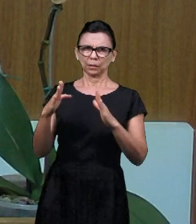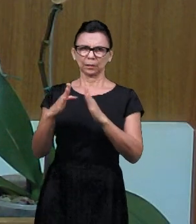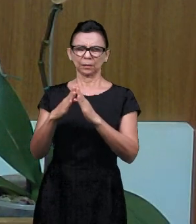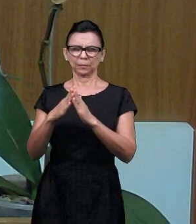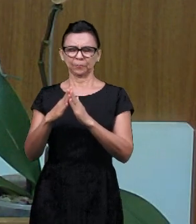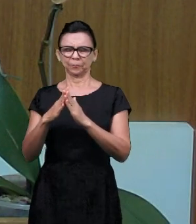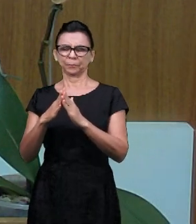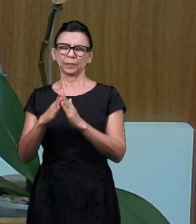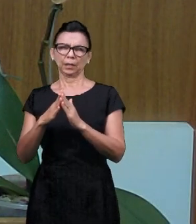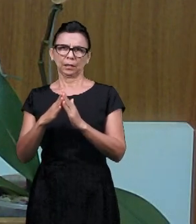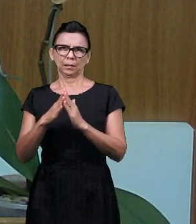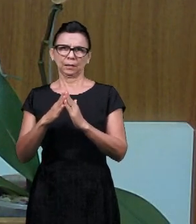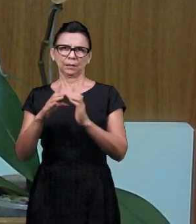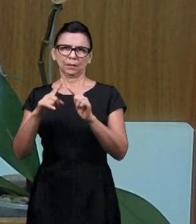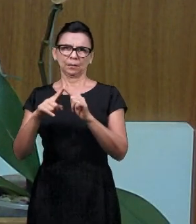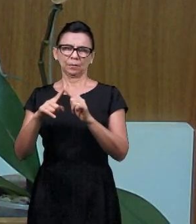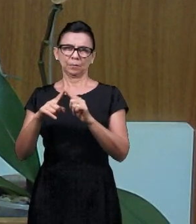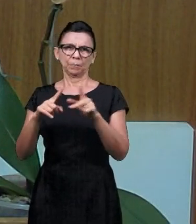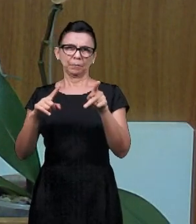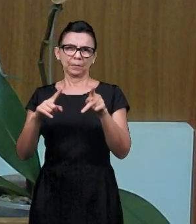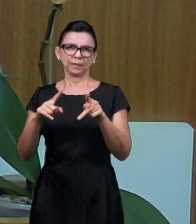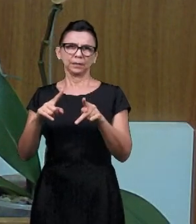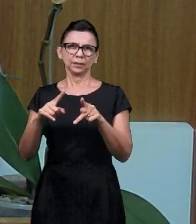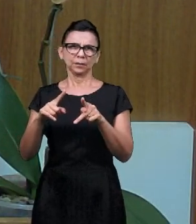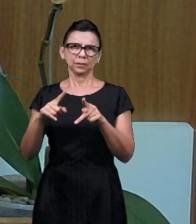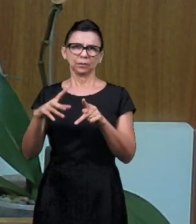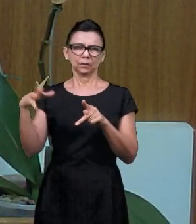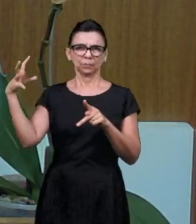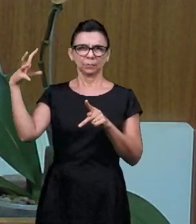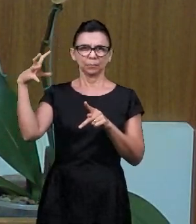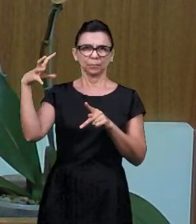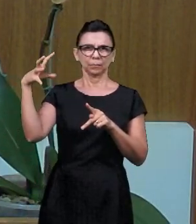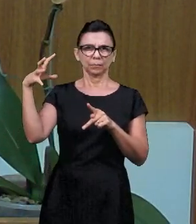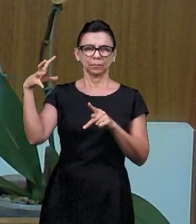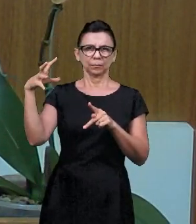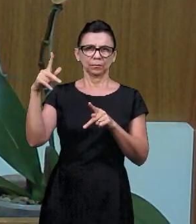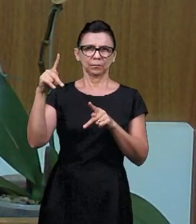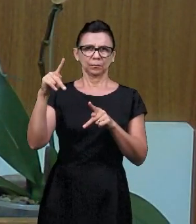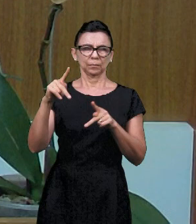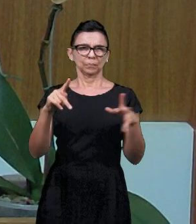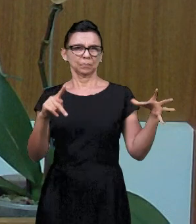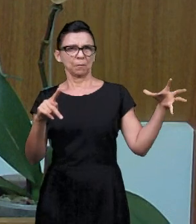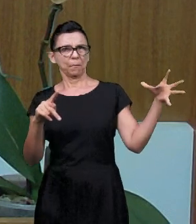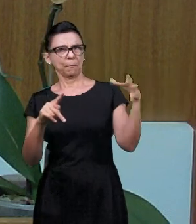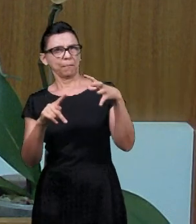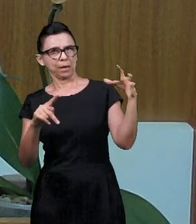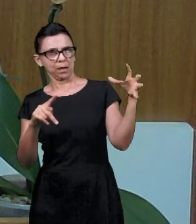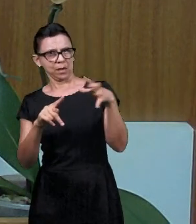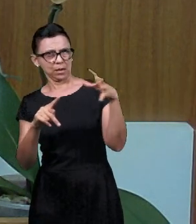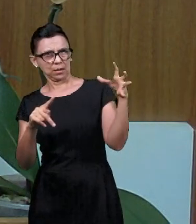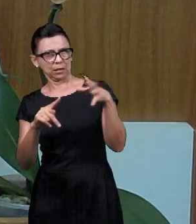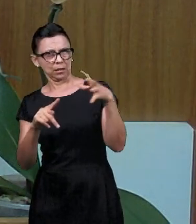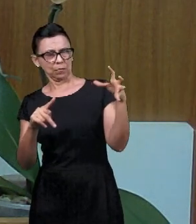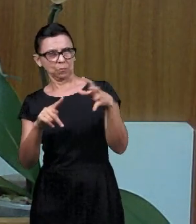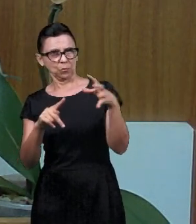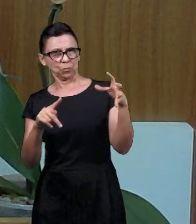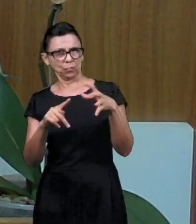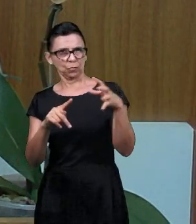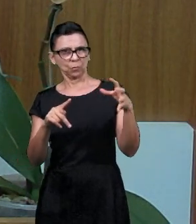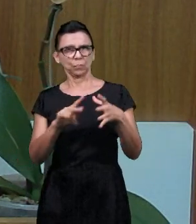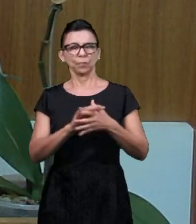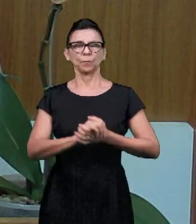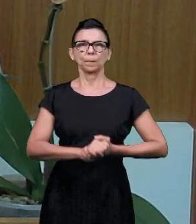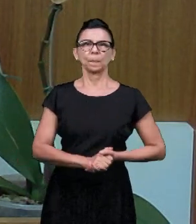l'église de Sardes, quelle a été la grande difficulté. Donc Sardes veut dire restant, des restes qui étaient